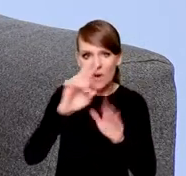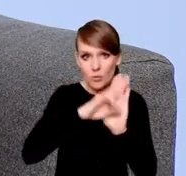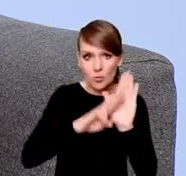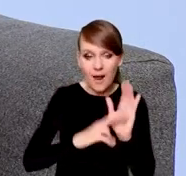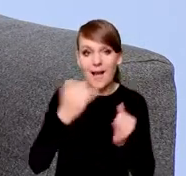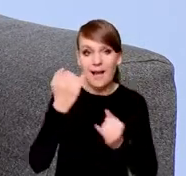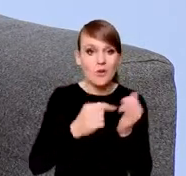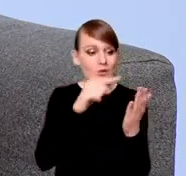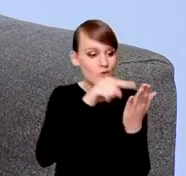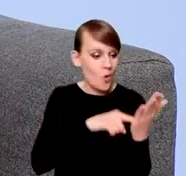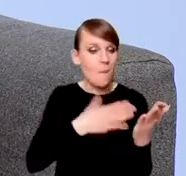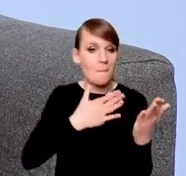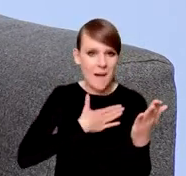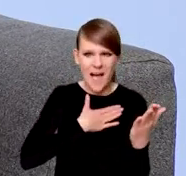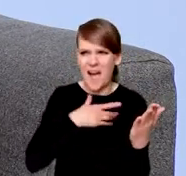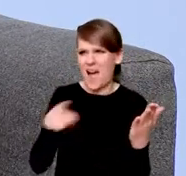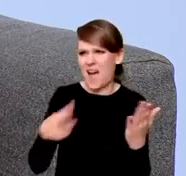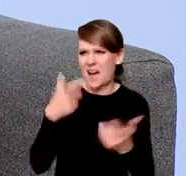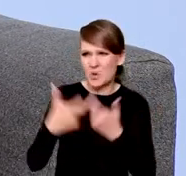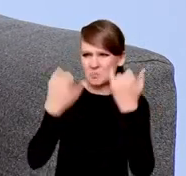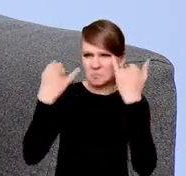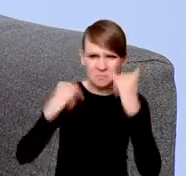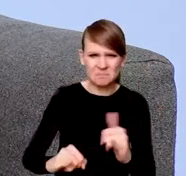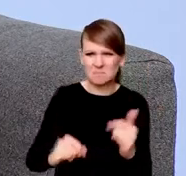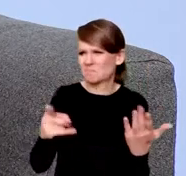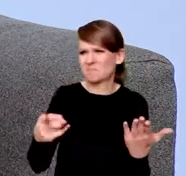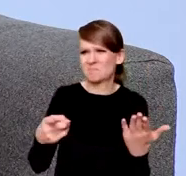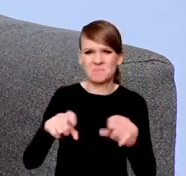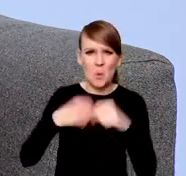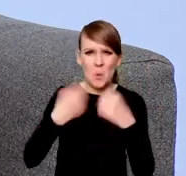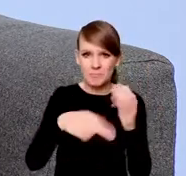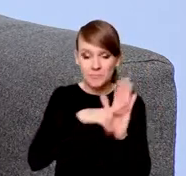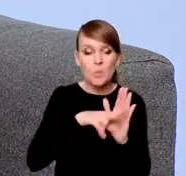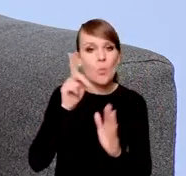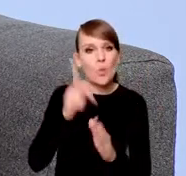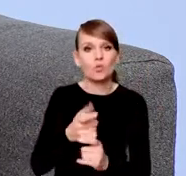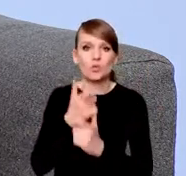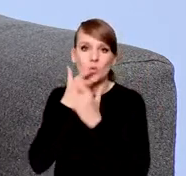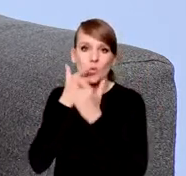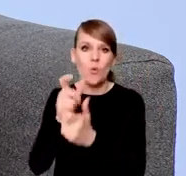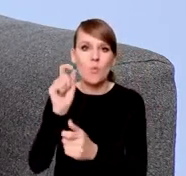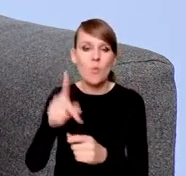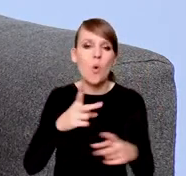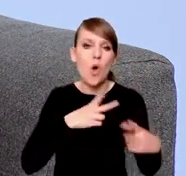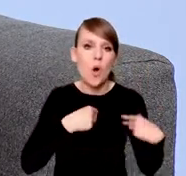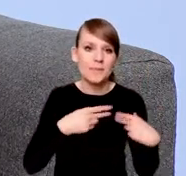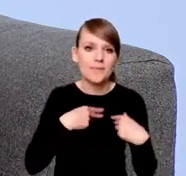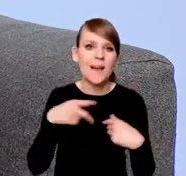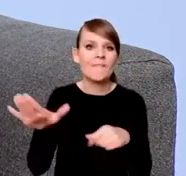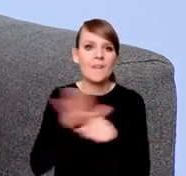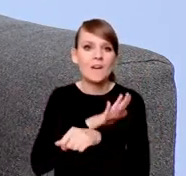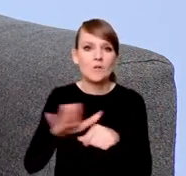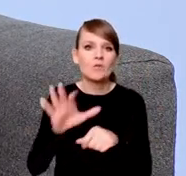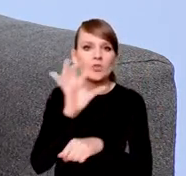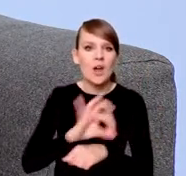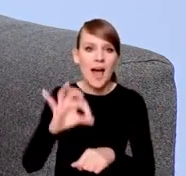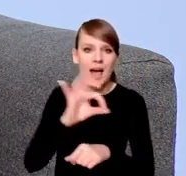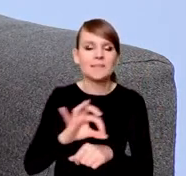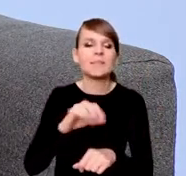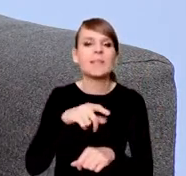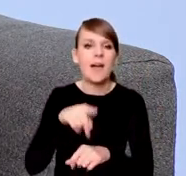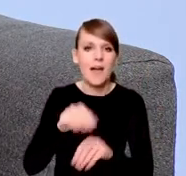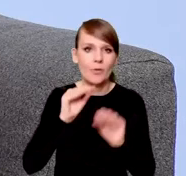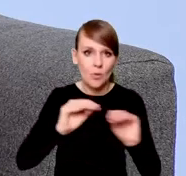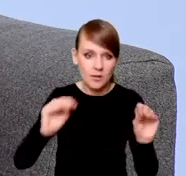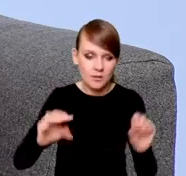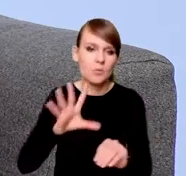to zgłaszać. Jest przy KRASP-ie Komisja do Spraw Wyrównywania Szans Edukacyjnych, tam osoba mogłaby